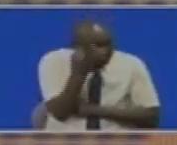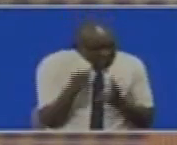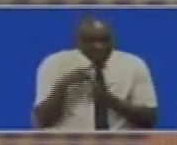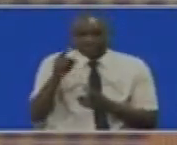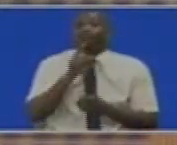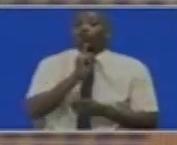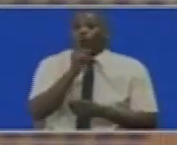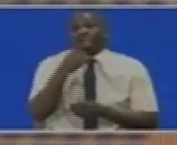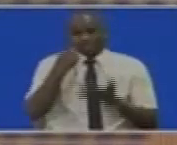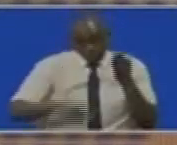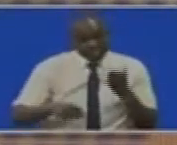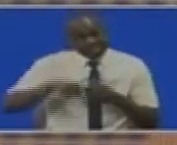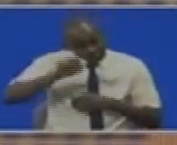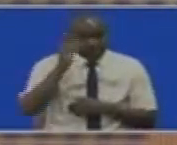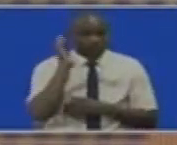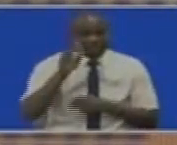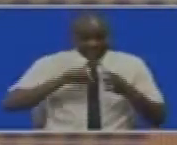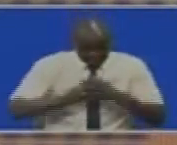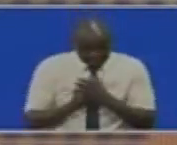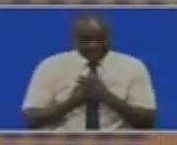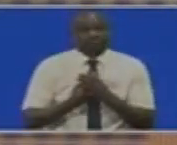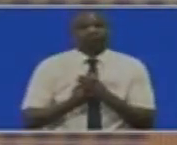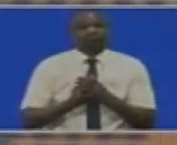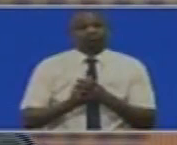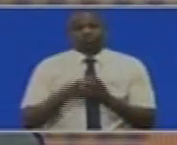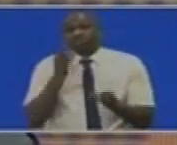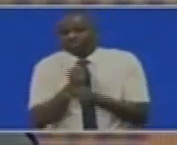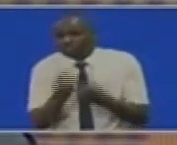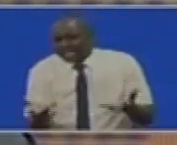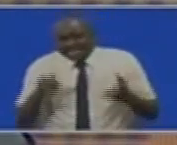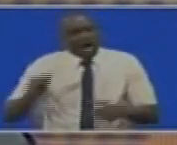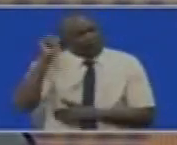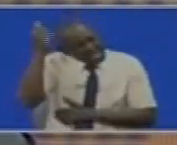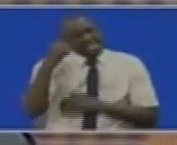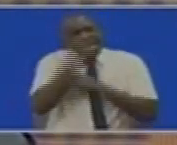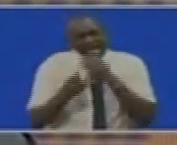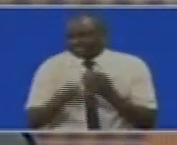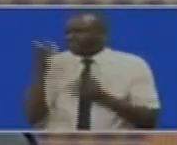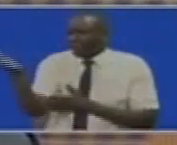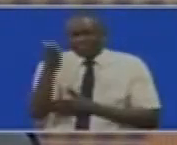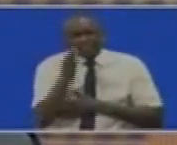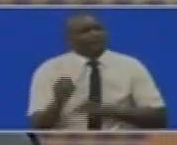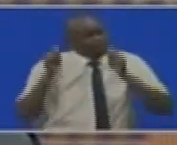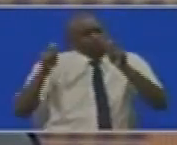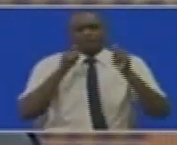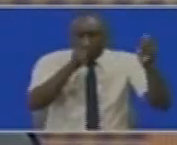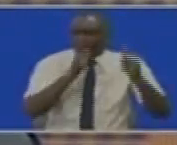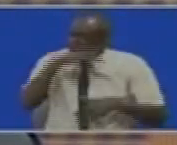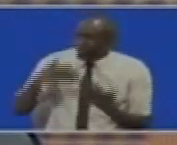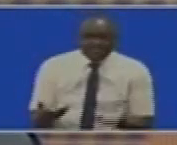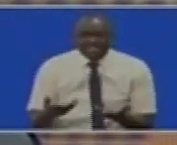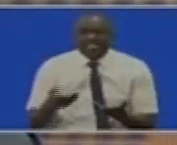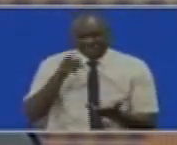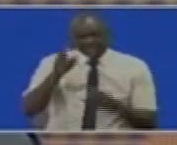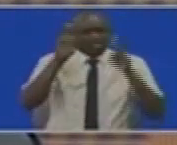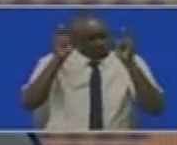walitoa ilani yao kwamba wataanza mgomo. Je, taifa la Kenya linageukia kuwa taifa la migomo? Huo ndio mjadala